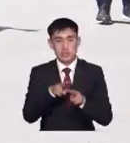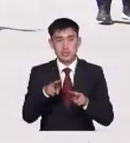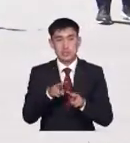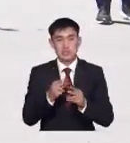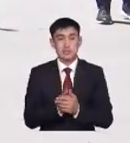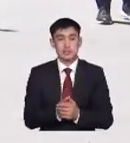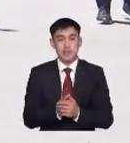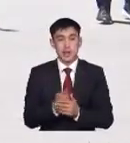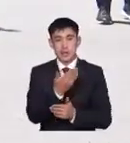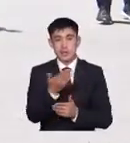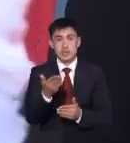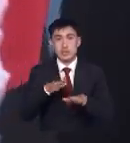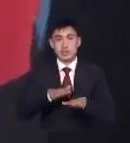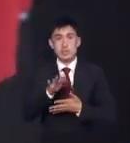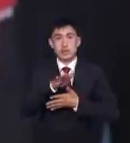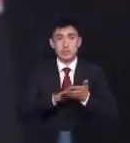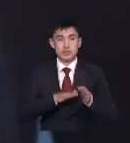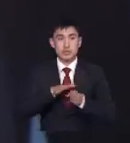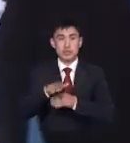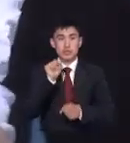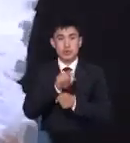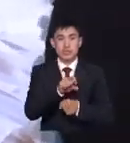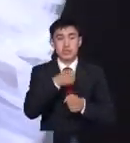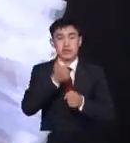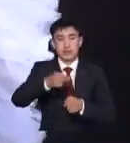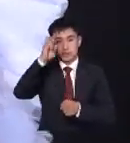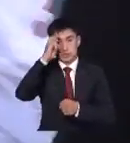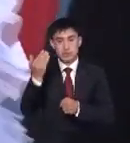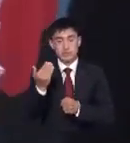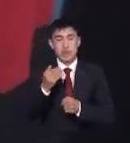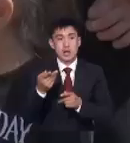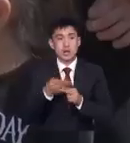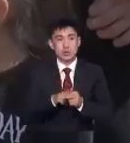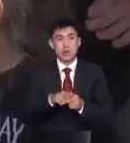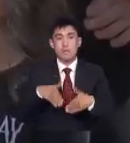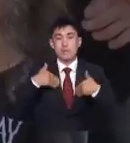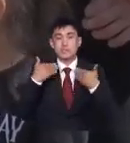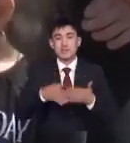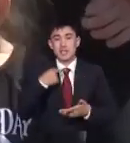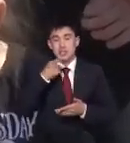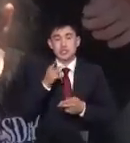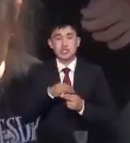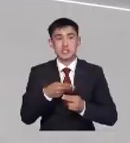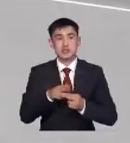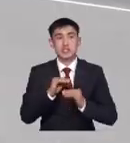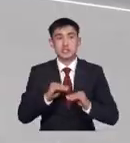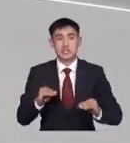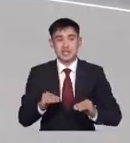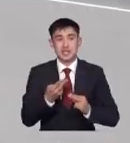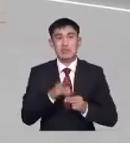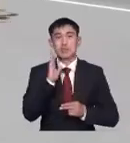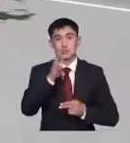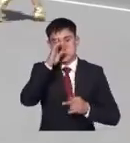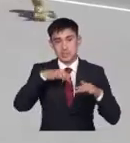самом верху. А они на местах продолжают выполнять указания главы государства, который в своей поздравительной речи заявил: «Дети – это